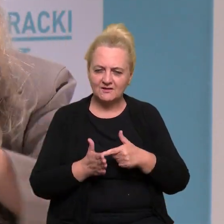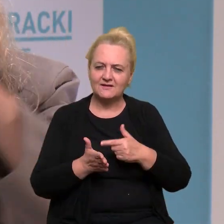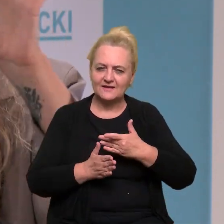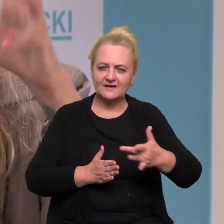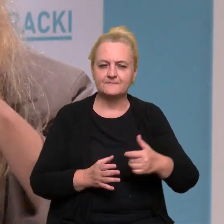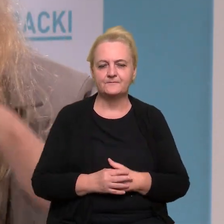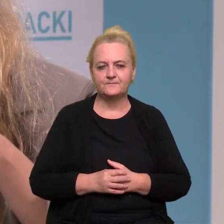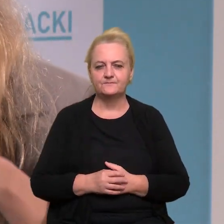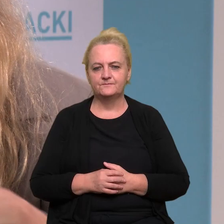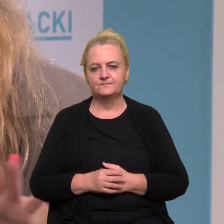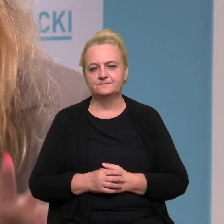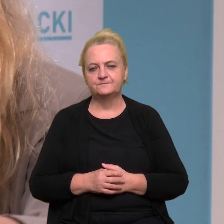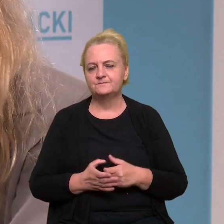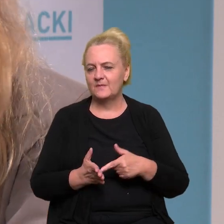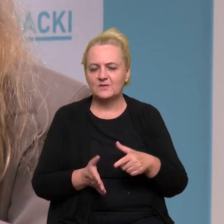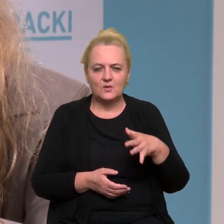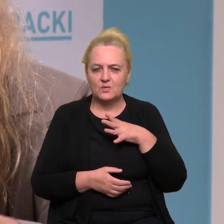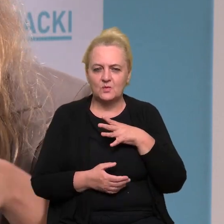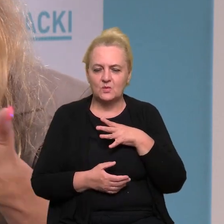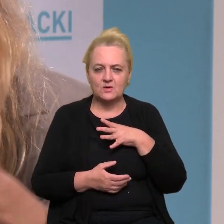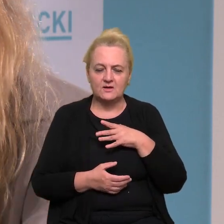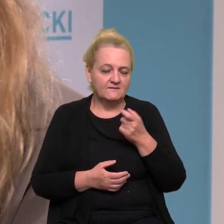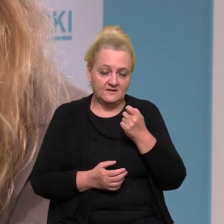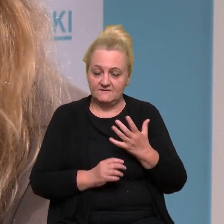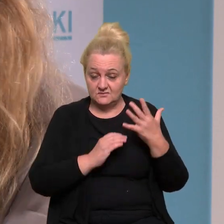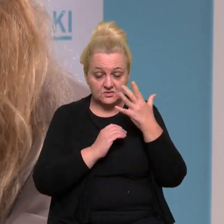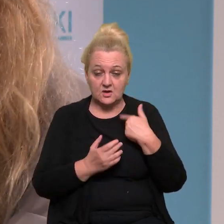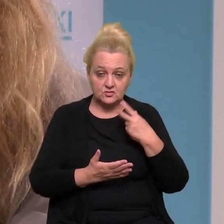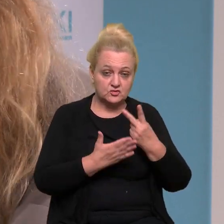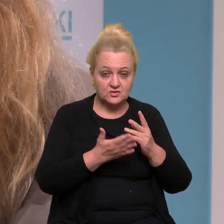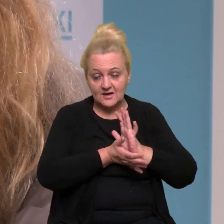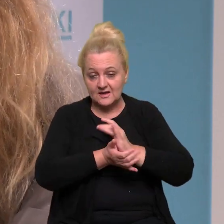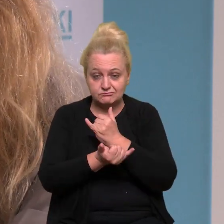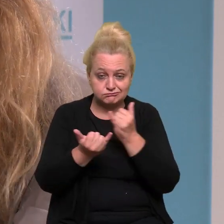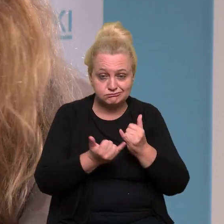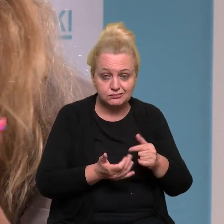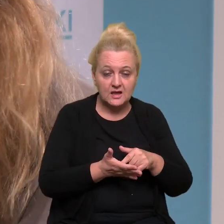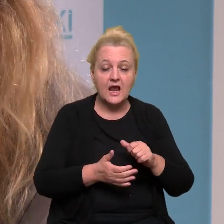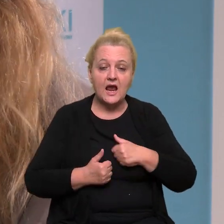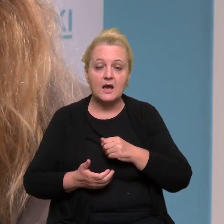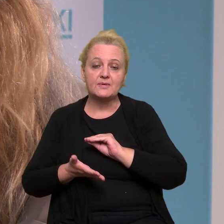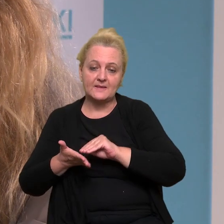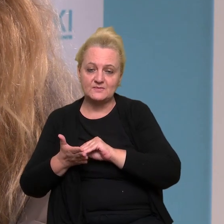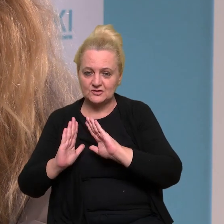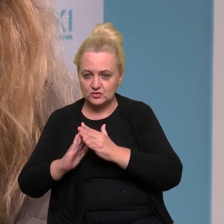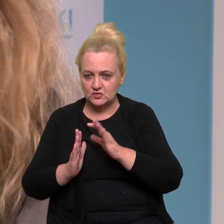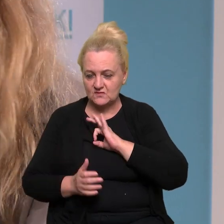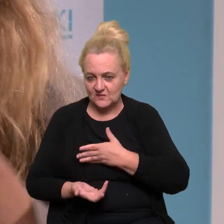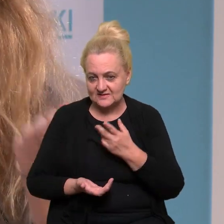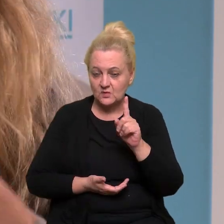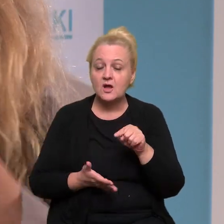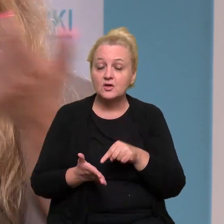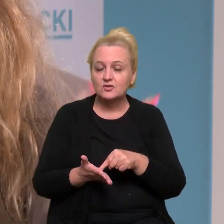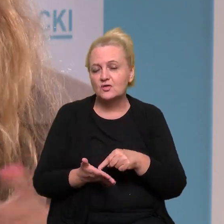dalej. No to było momentami zwariowane, kiedy czytałam te wszystkie magazyny, żeby napisać swoją książkę. Tak, więc